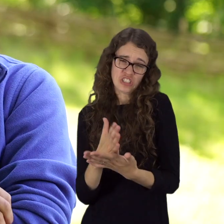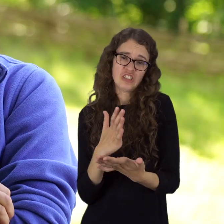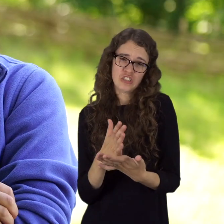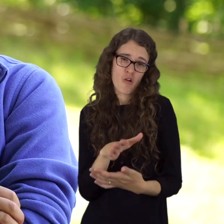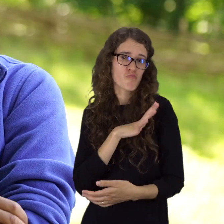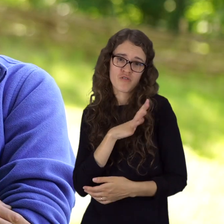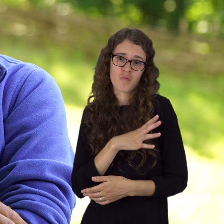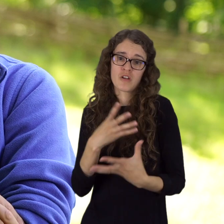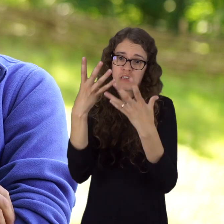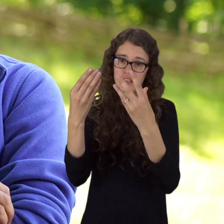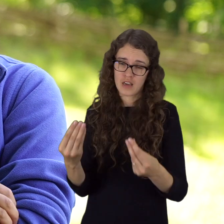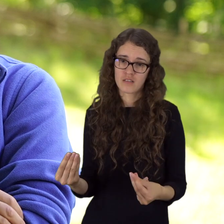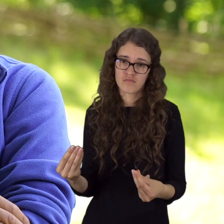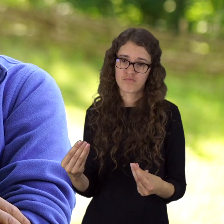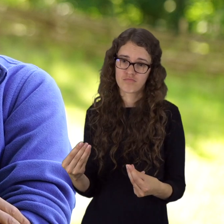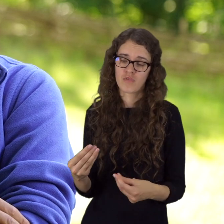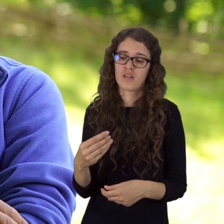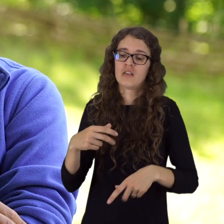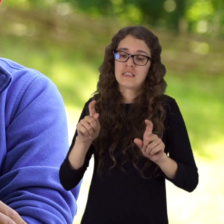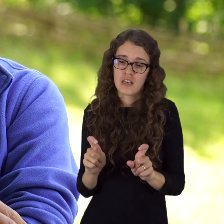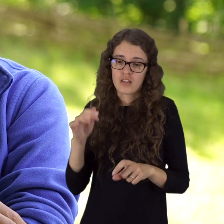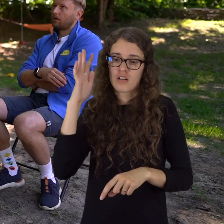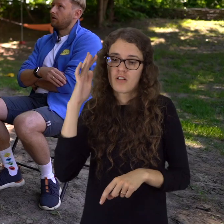tai būdavo tikrai tokių dienų, kai galvoja,